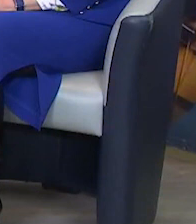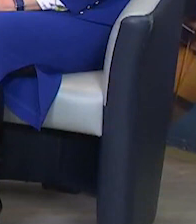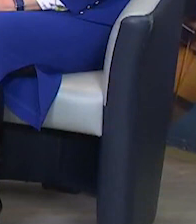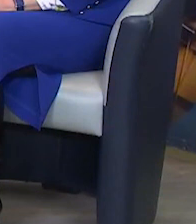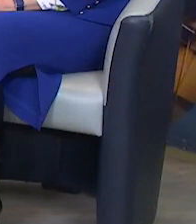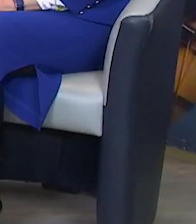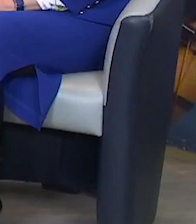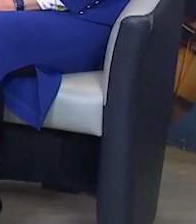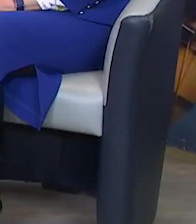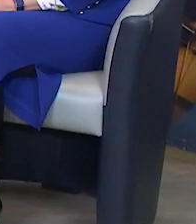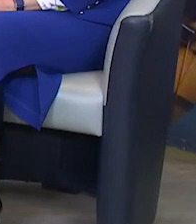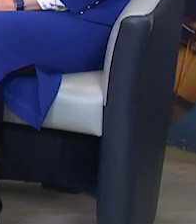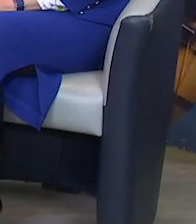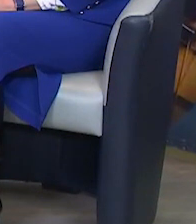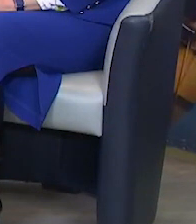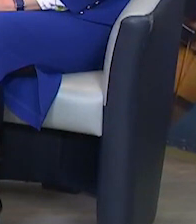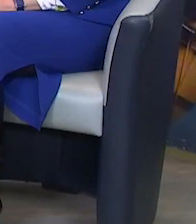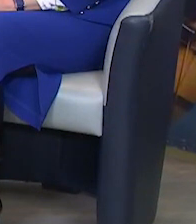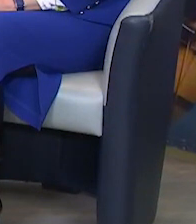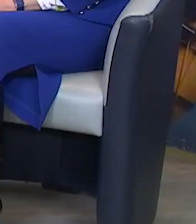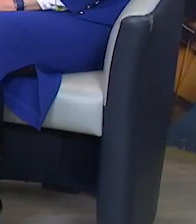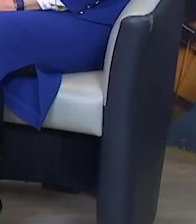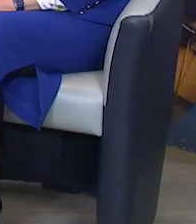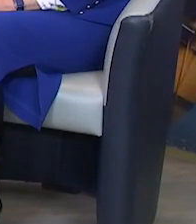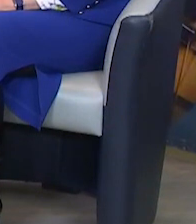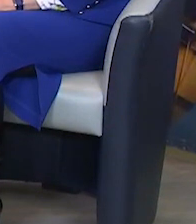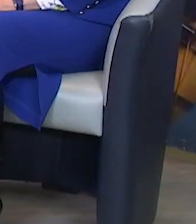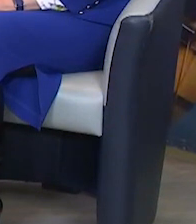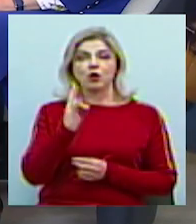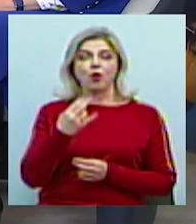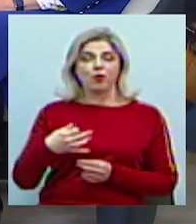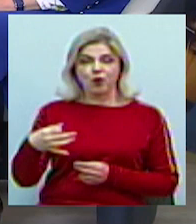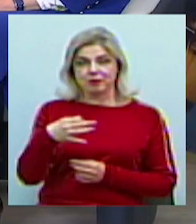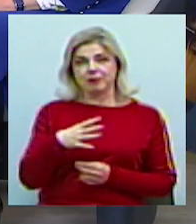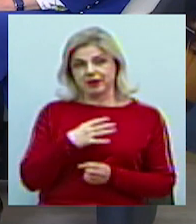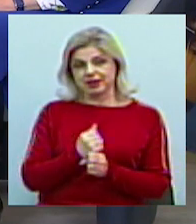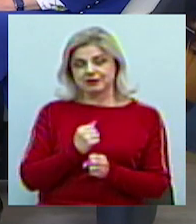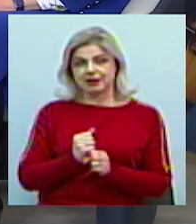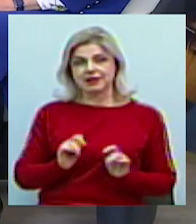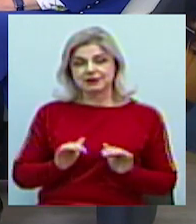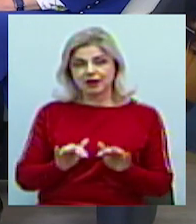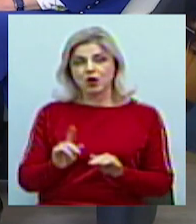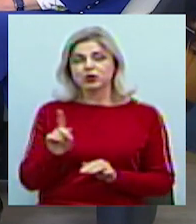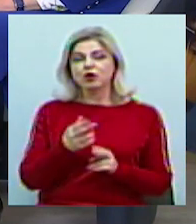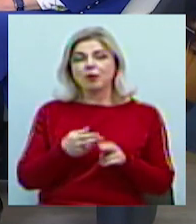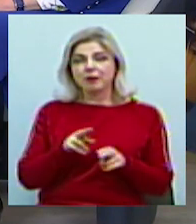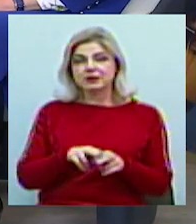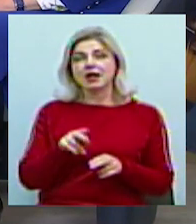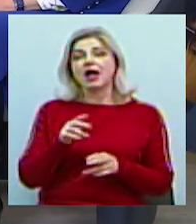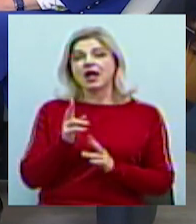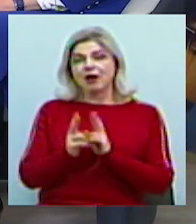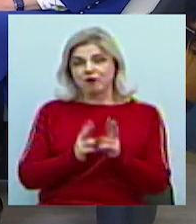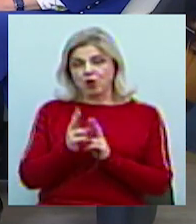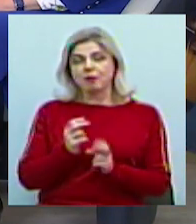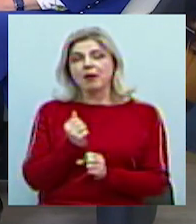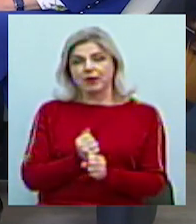є потрібною, на мою думку, і на території Миколаївської області були здійснені певні заходи для того, щоб все ж таки ця реформа, вона